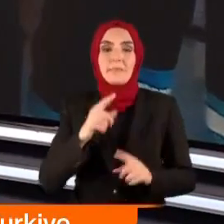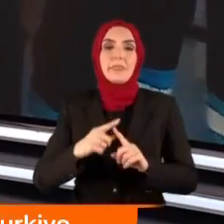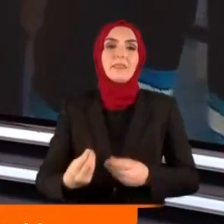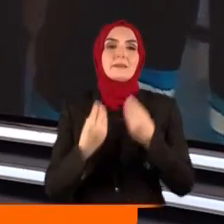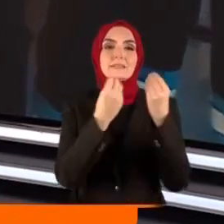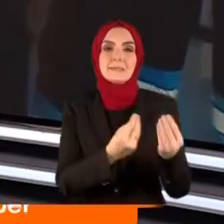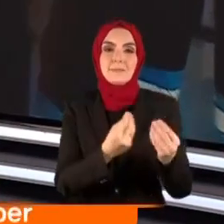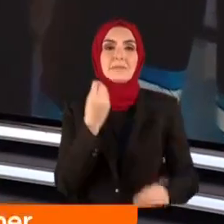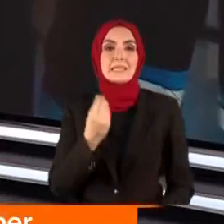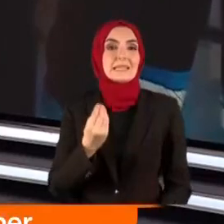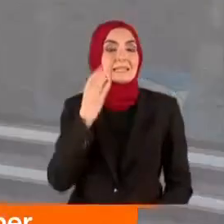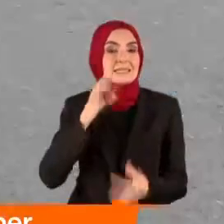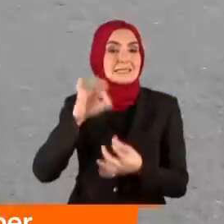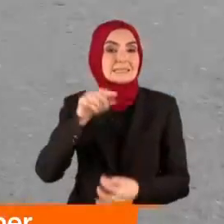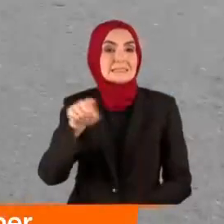ki var.